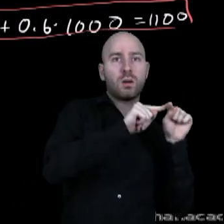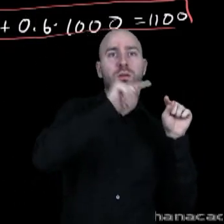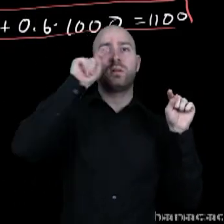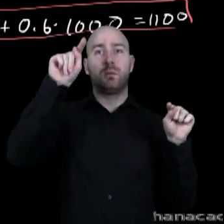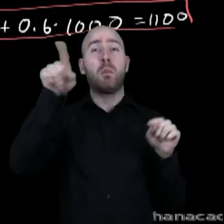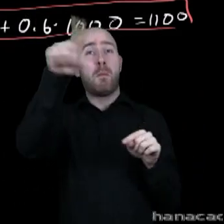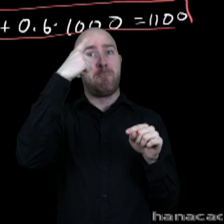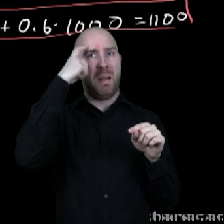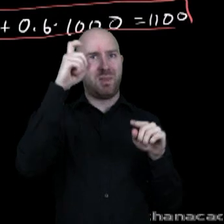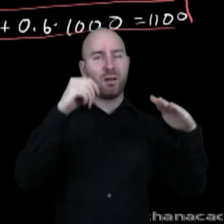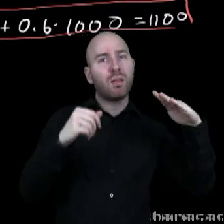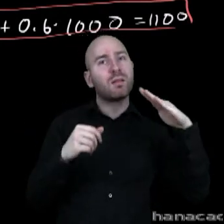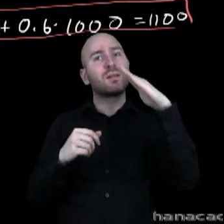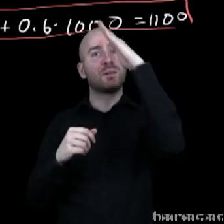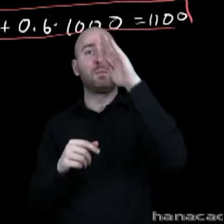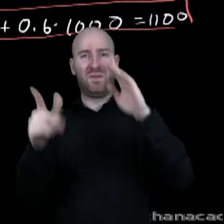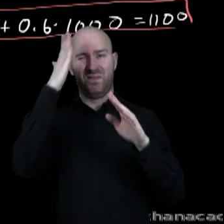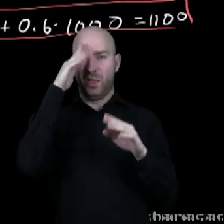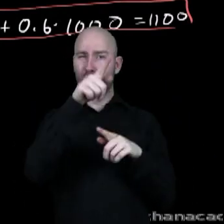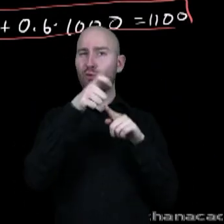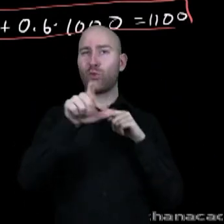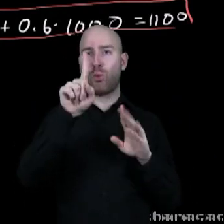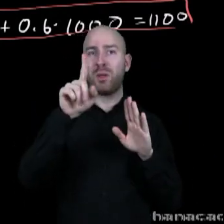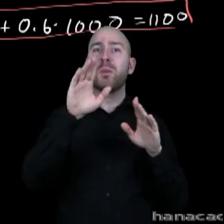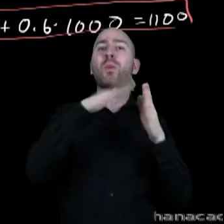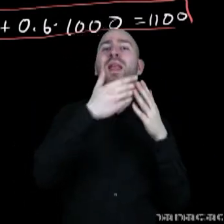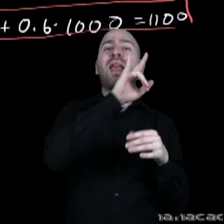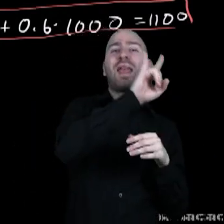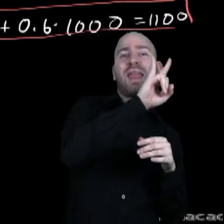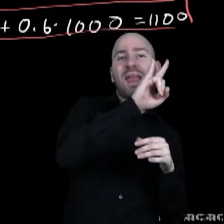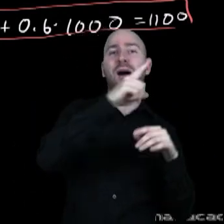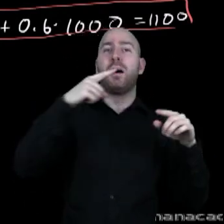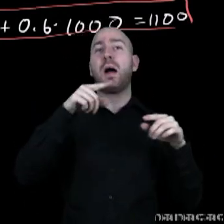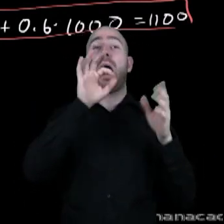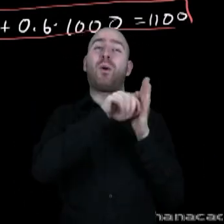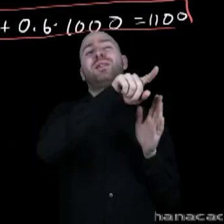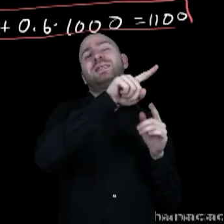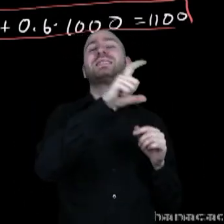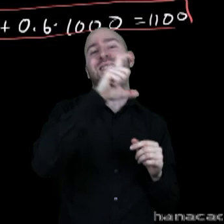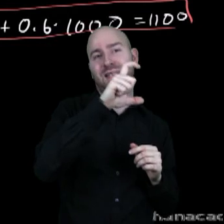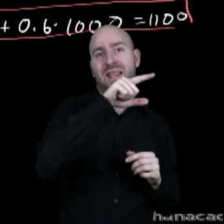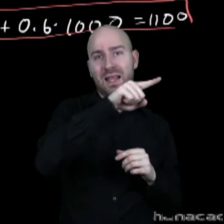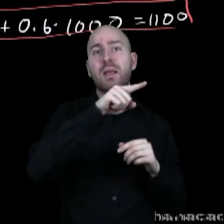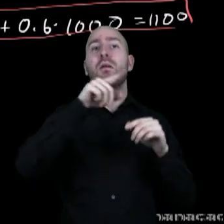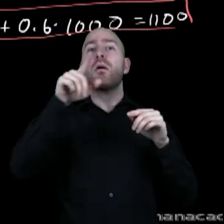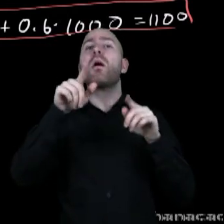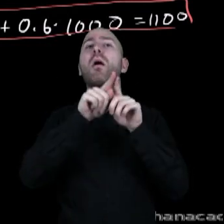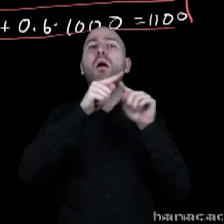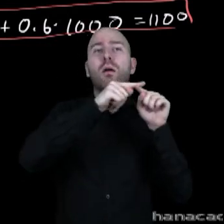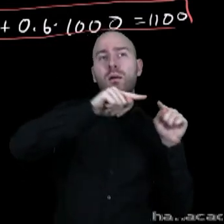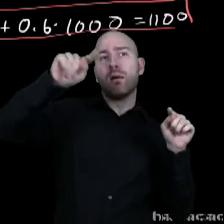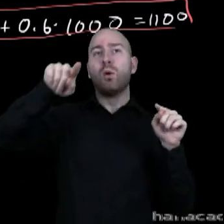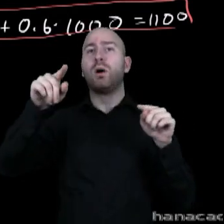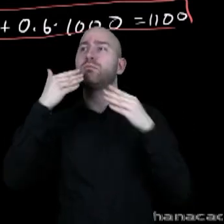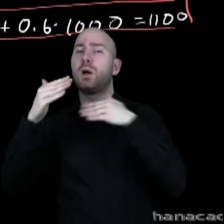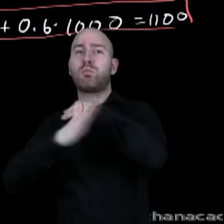Wybraliśmy dwa punkty, żeby ją wykreślić. Może pamiętacie coś o nachyleniu. Wiecie, że to jest punkt przecięcia z osią